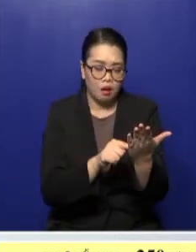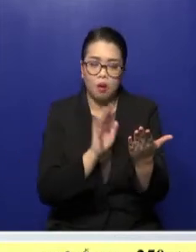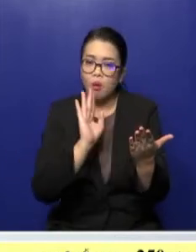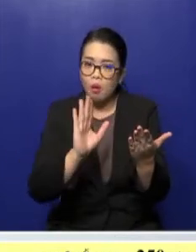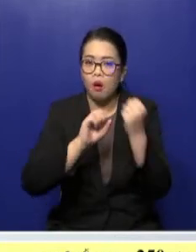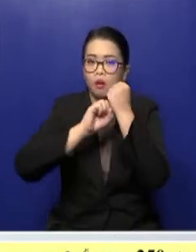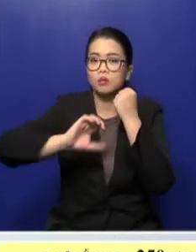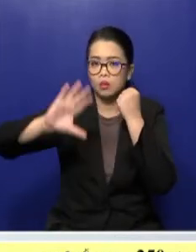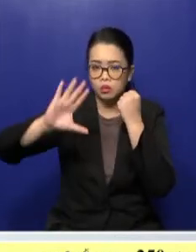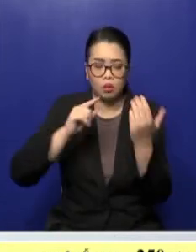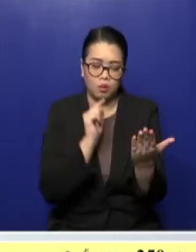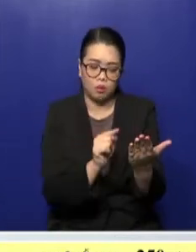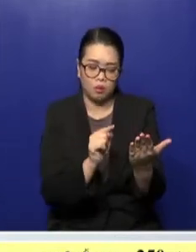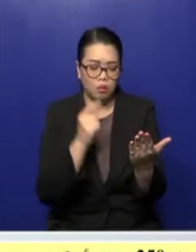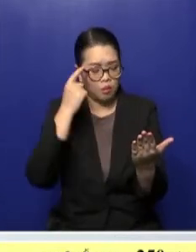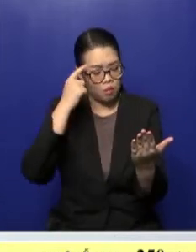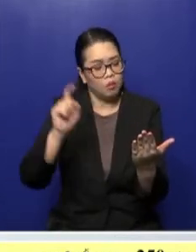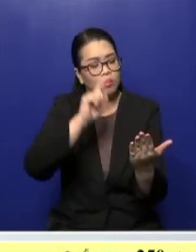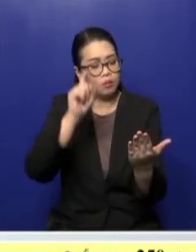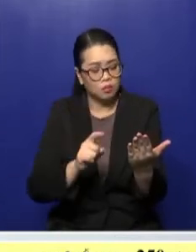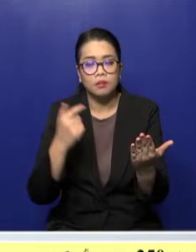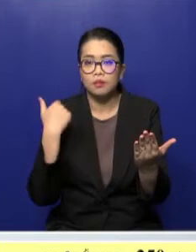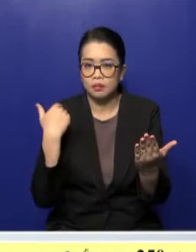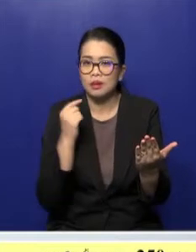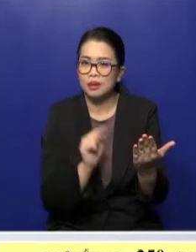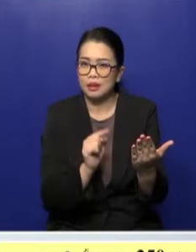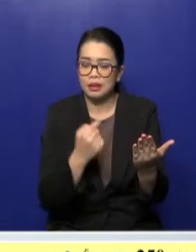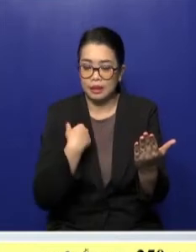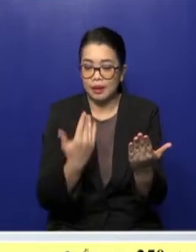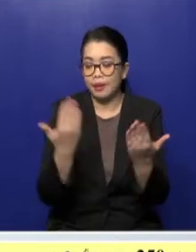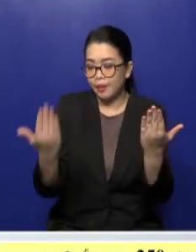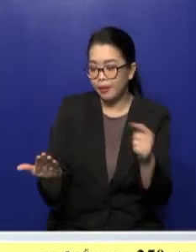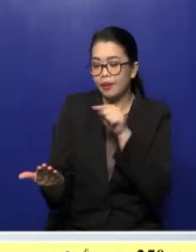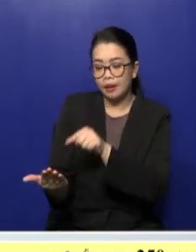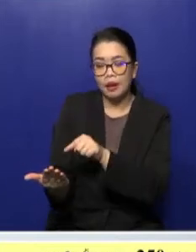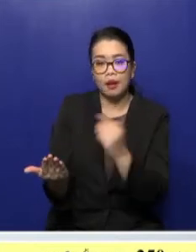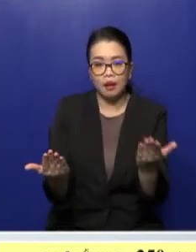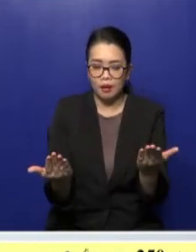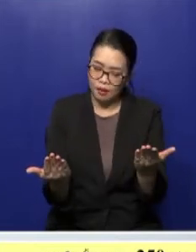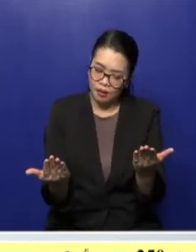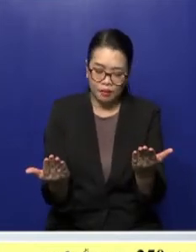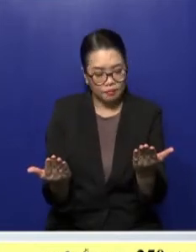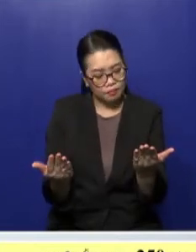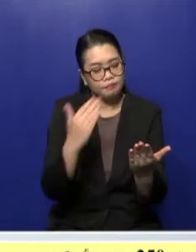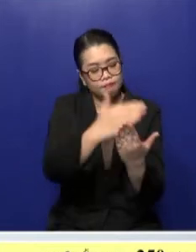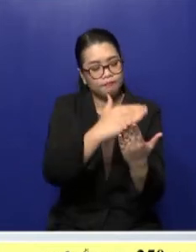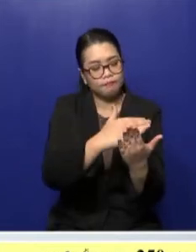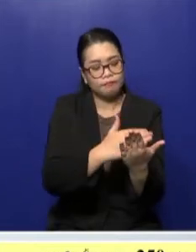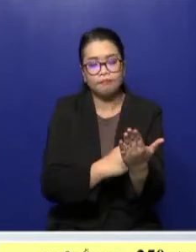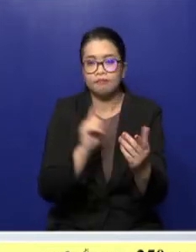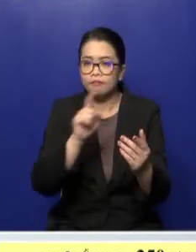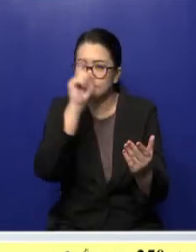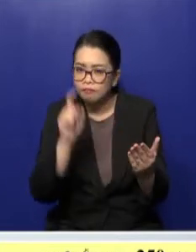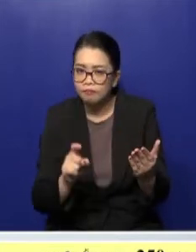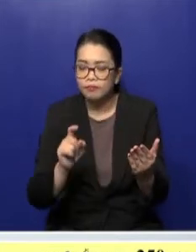นะครับที่ใช้อยู่ในปัจจุบันนะและมีฉบับ 1กันหลังอยู่ในกระบวนการของรัฐสภา